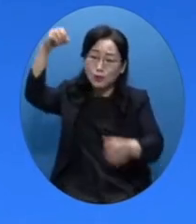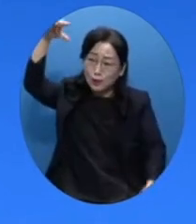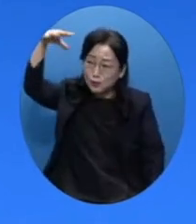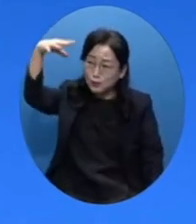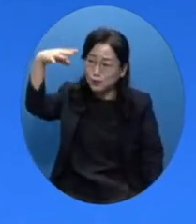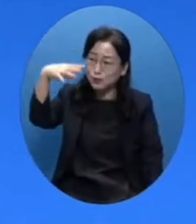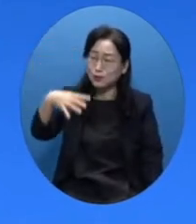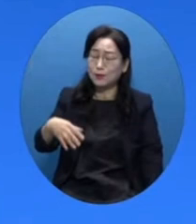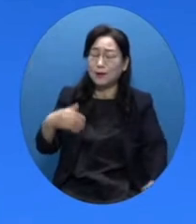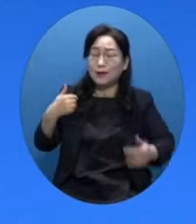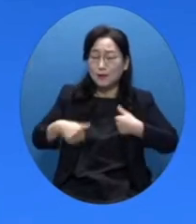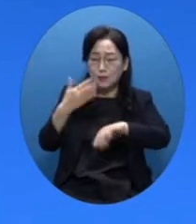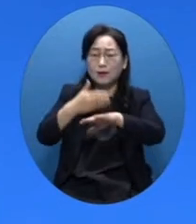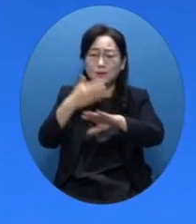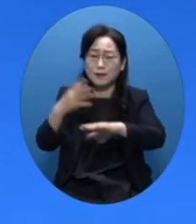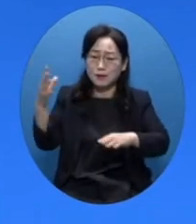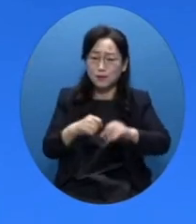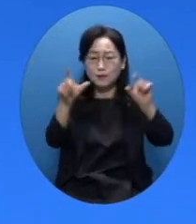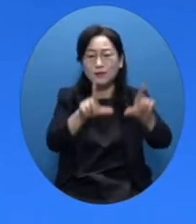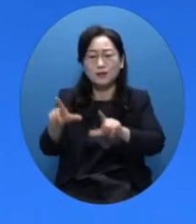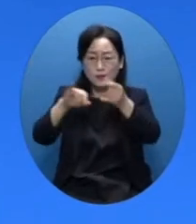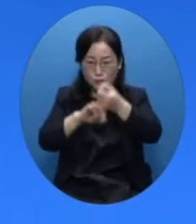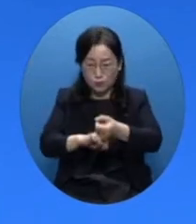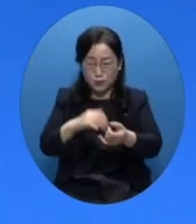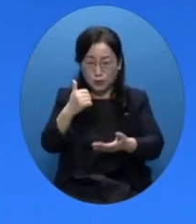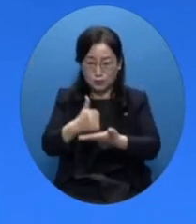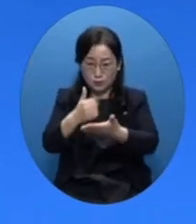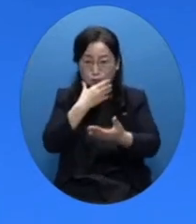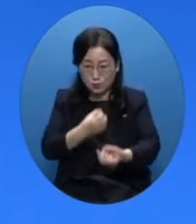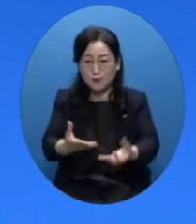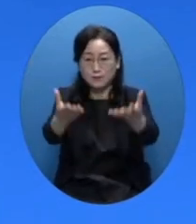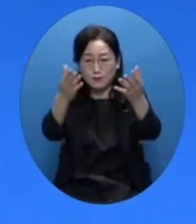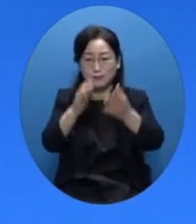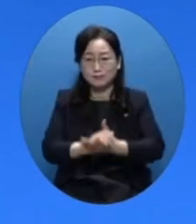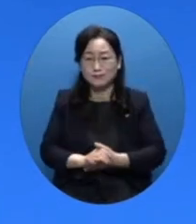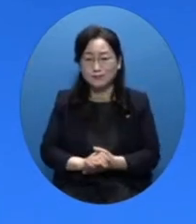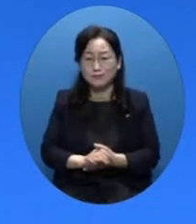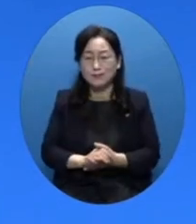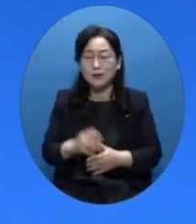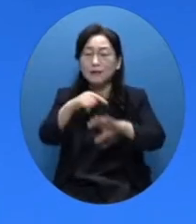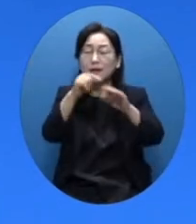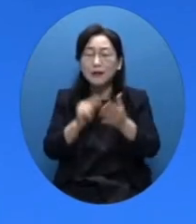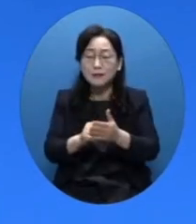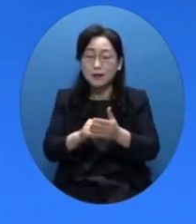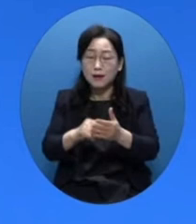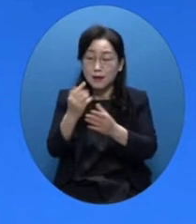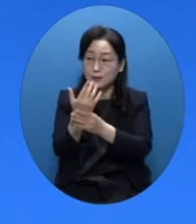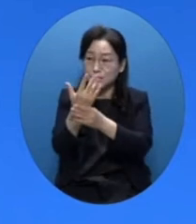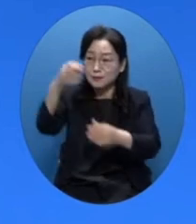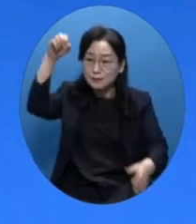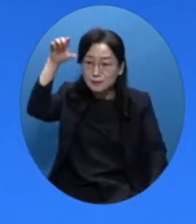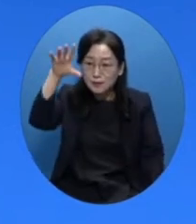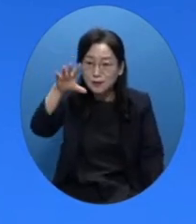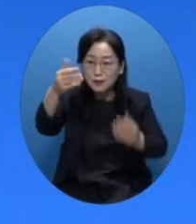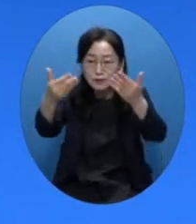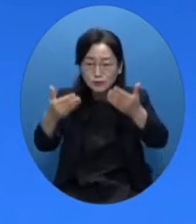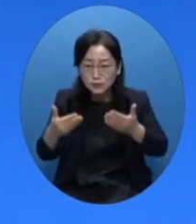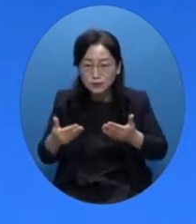감사가 넘쳐나는 사람 살아가는 어느 길을 집념으로 축원합니다 주위에서 마음의 등불을 켜 주니까